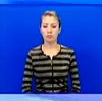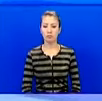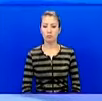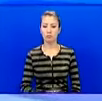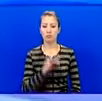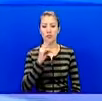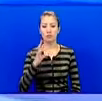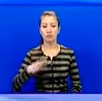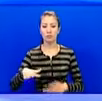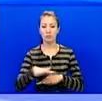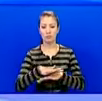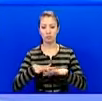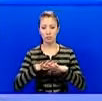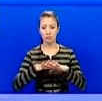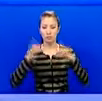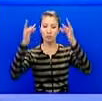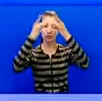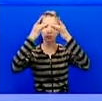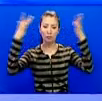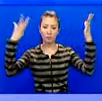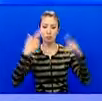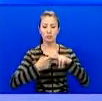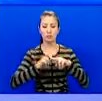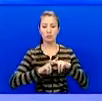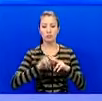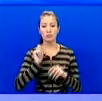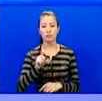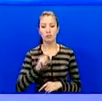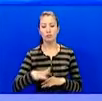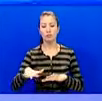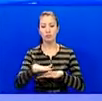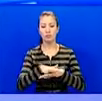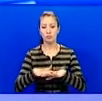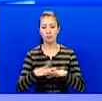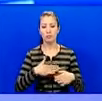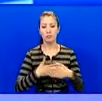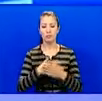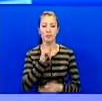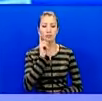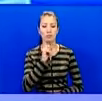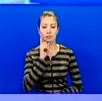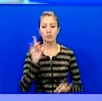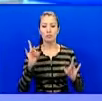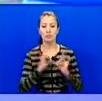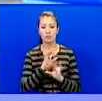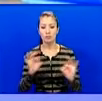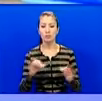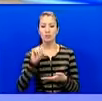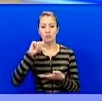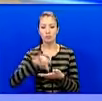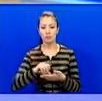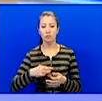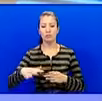Оңтүстік өнердің алтын ордасы, қазақылықтың қаймағы бұзылмаған бұл өлкенің бесенді жастары өнерге құштар. Күні кеше облыс орталығында бізбен